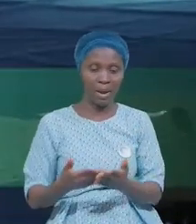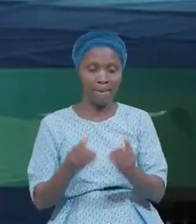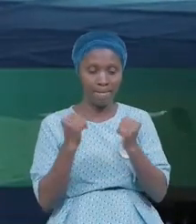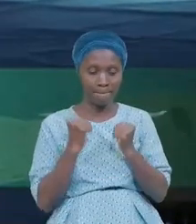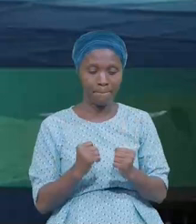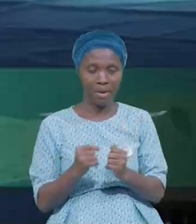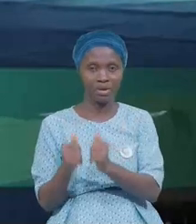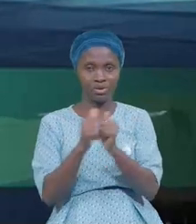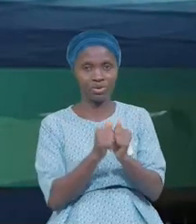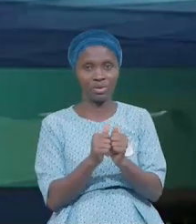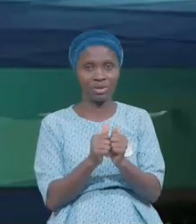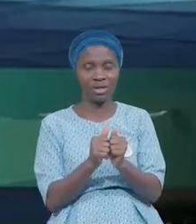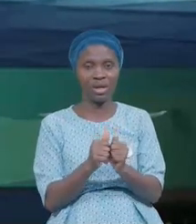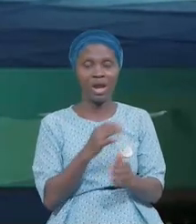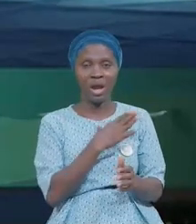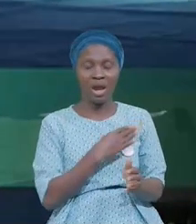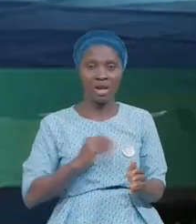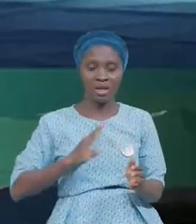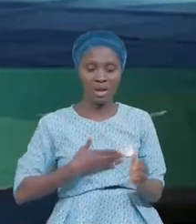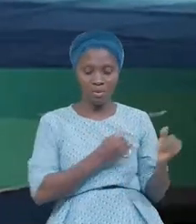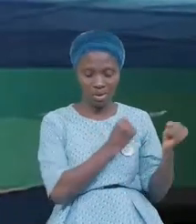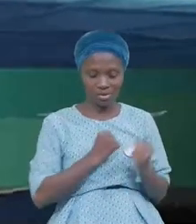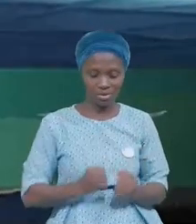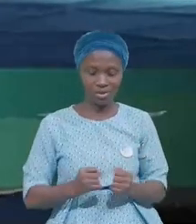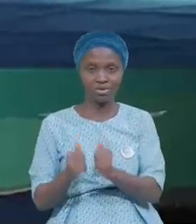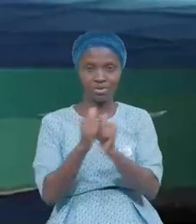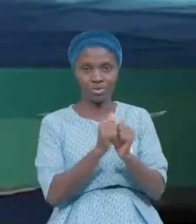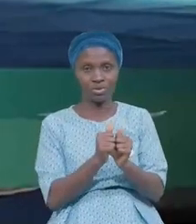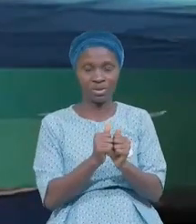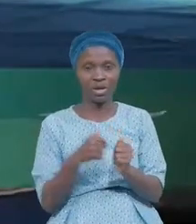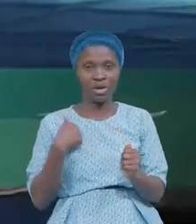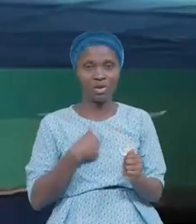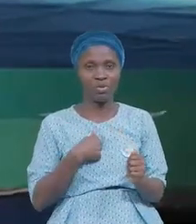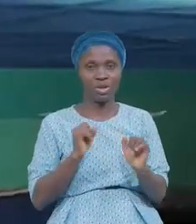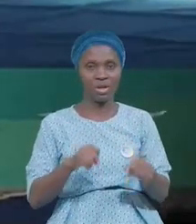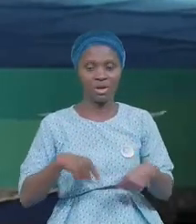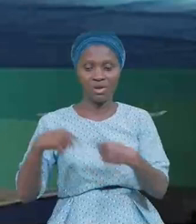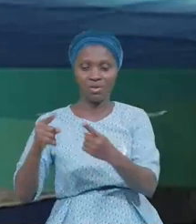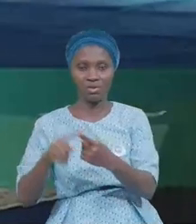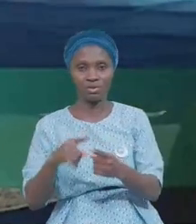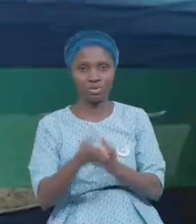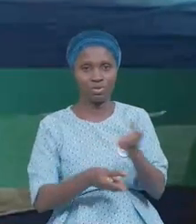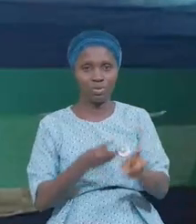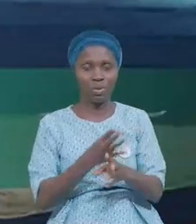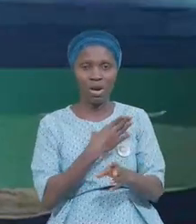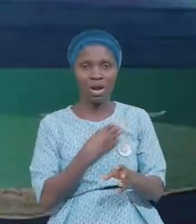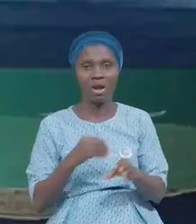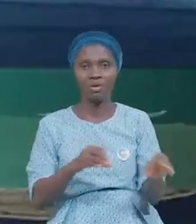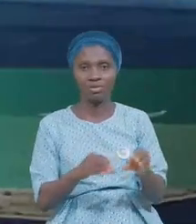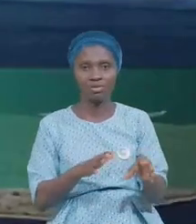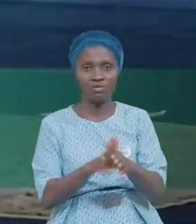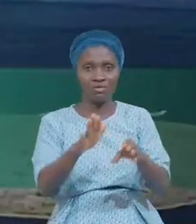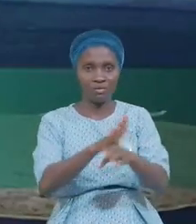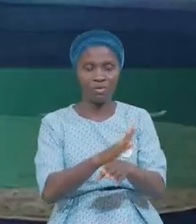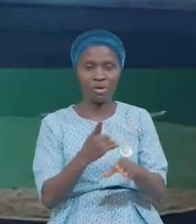notre rassemblement, lorsque nous conjuguons nos efforts, que nous puissions aller dans le monde pour accomplir l'appel